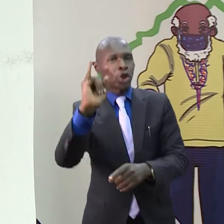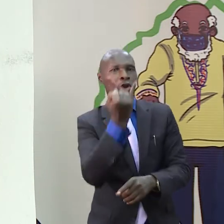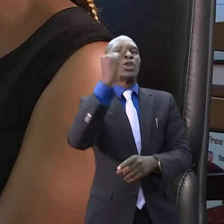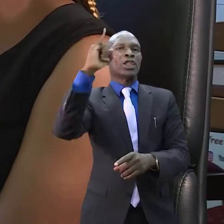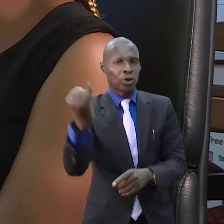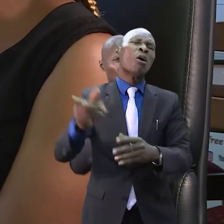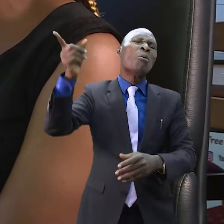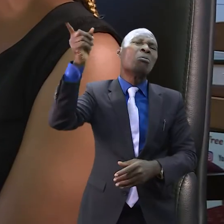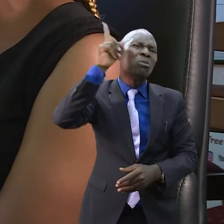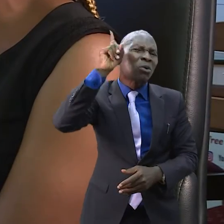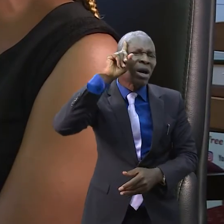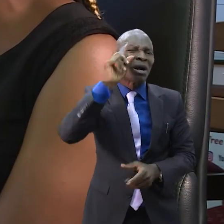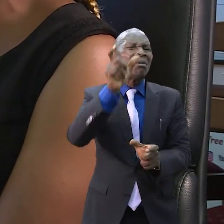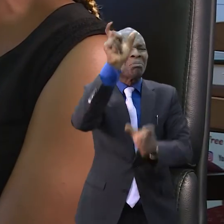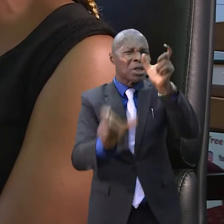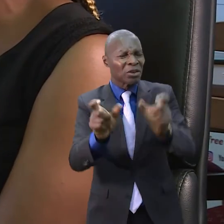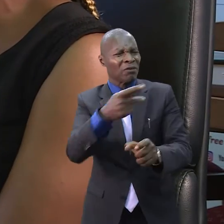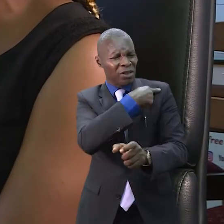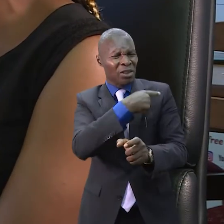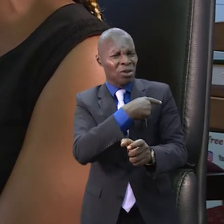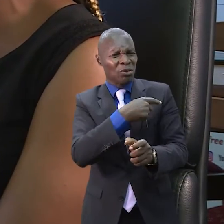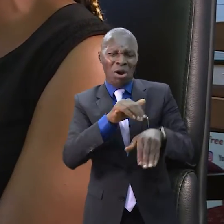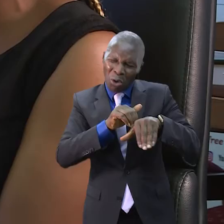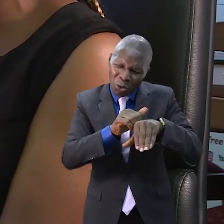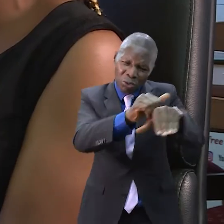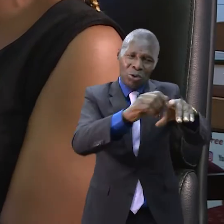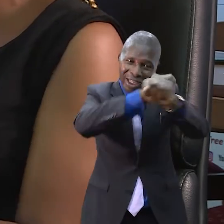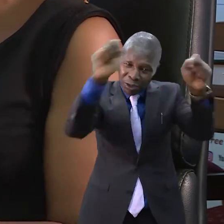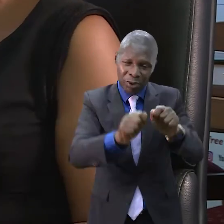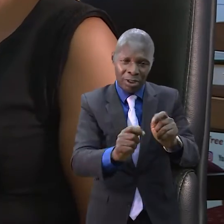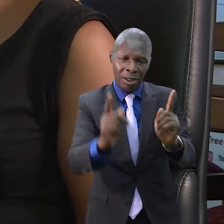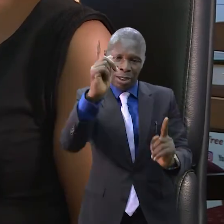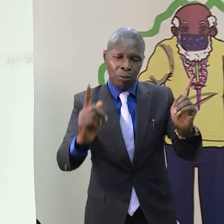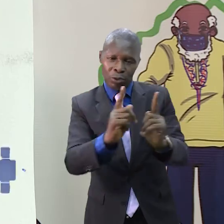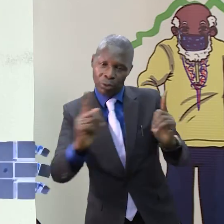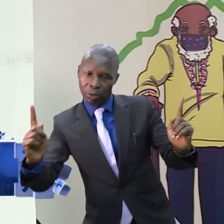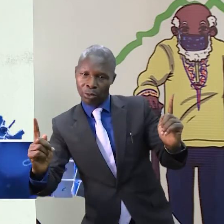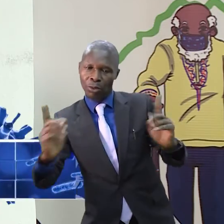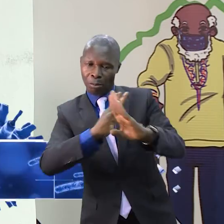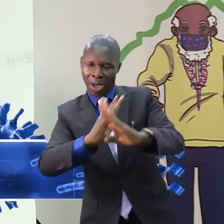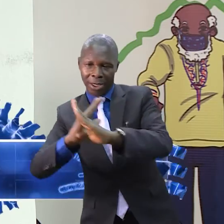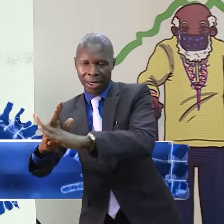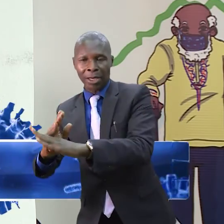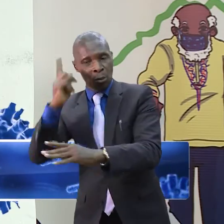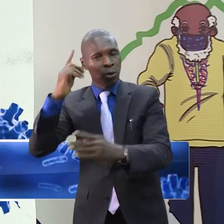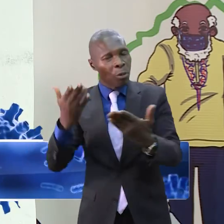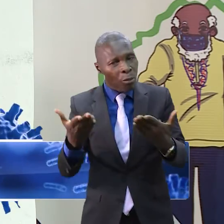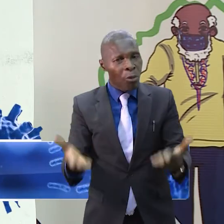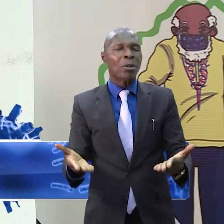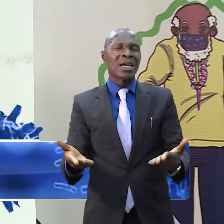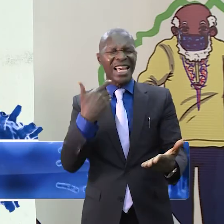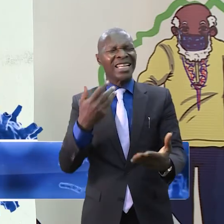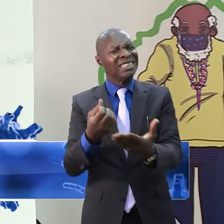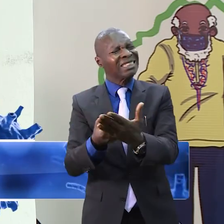seule dose. Pourquoi la personne vaccinée doit-elle continuer à respecter les mesures barrières? Il y a encore les informations